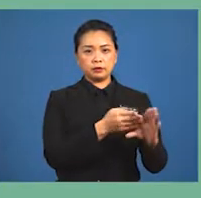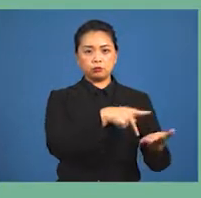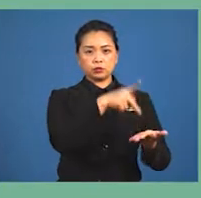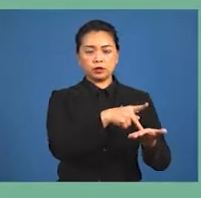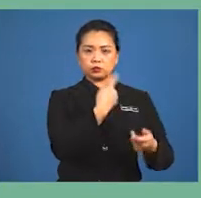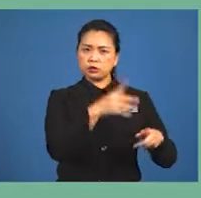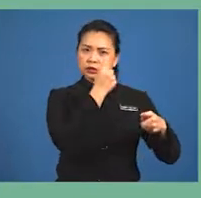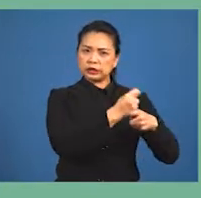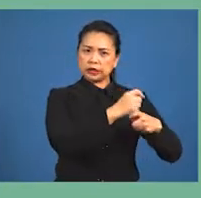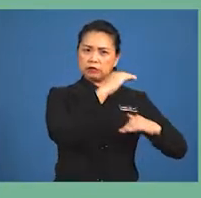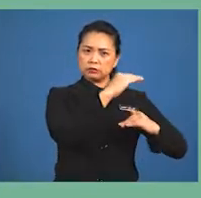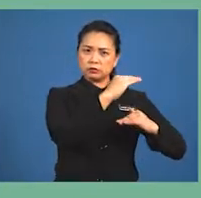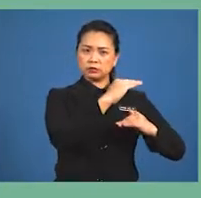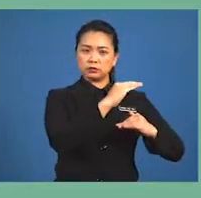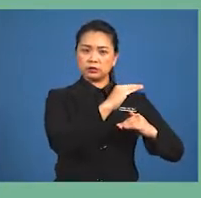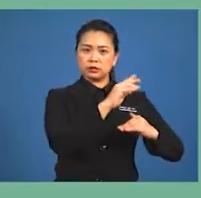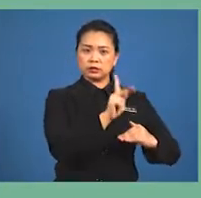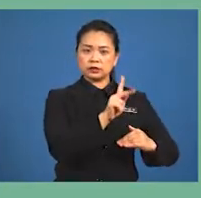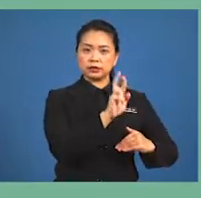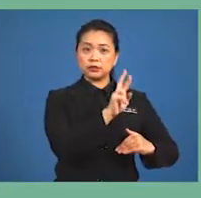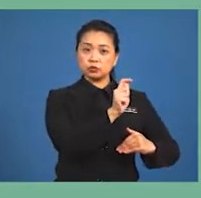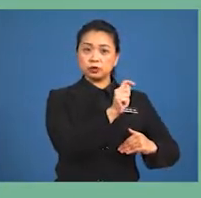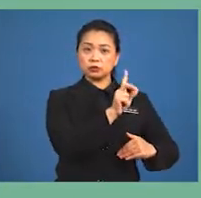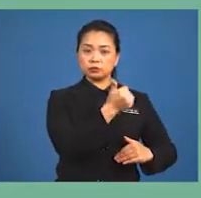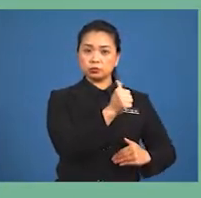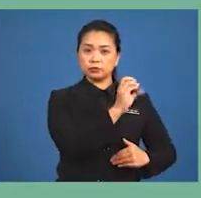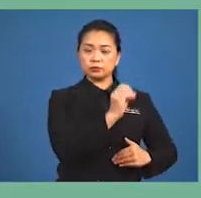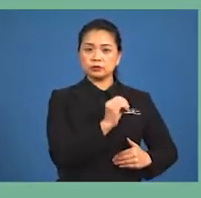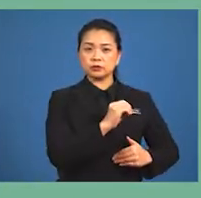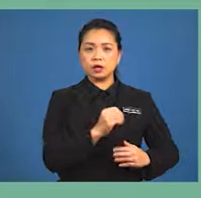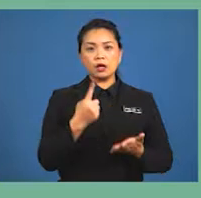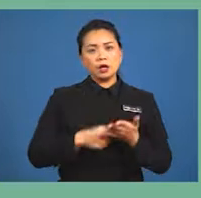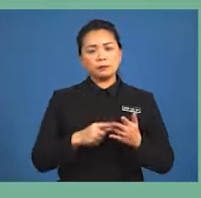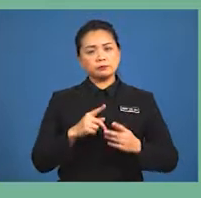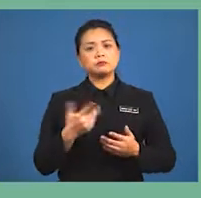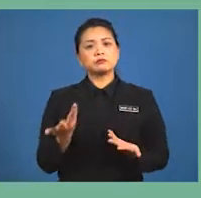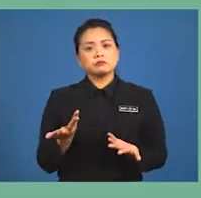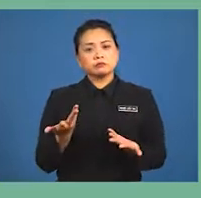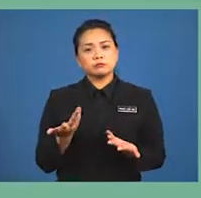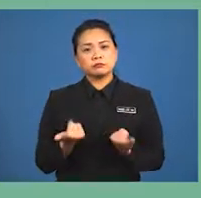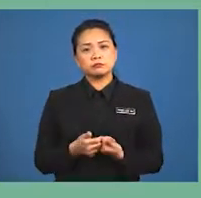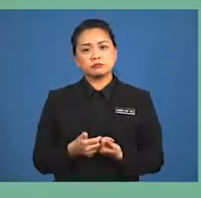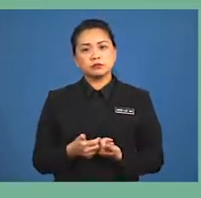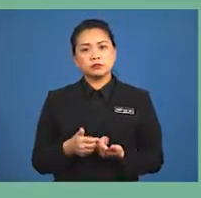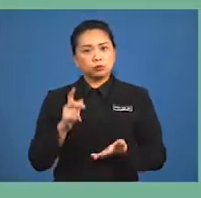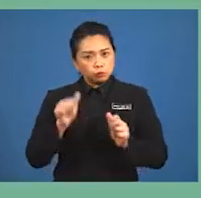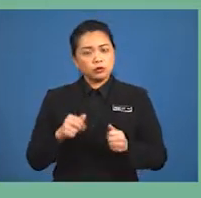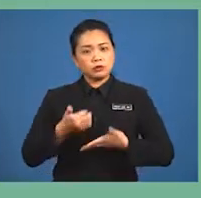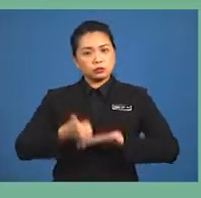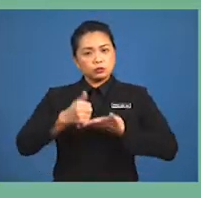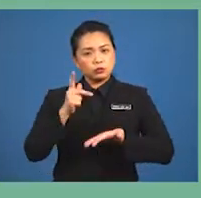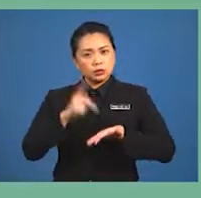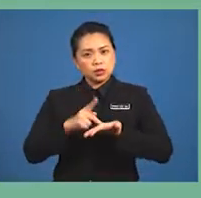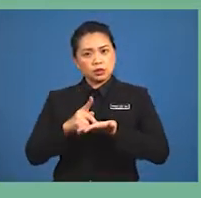menetapkan kadar reserve tunai sebanyak 10%. Apa kata kamu bantu saya menghitung